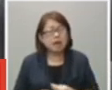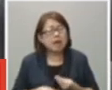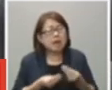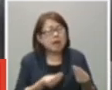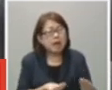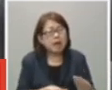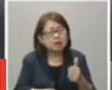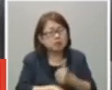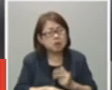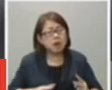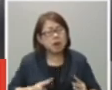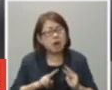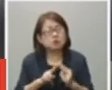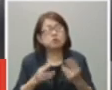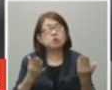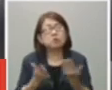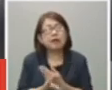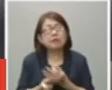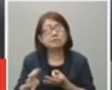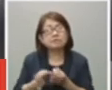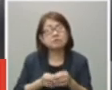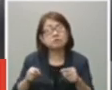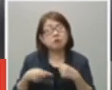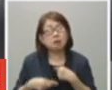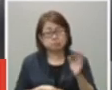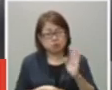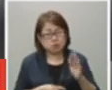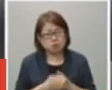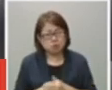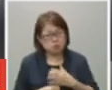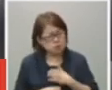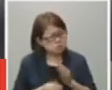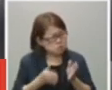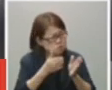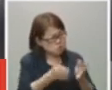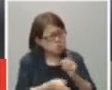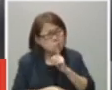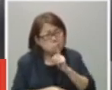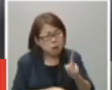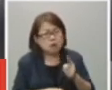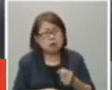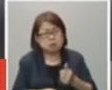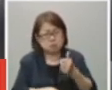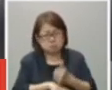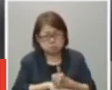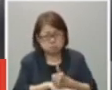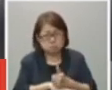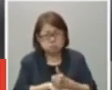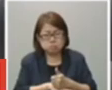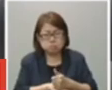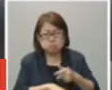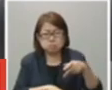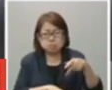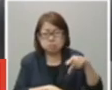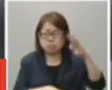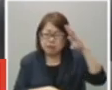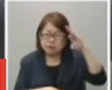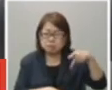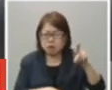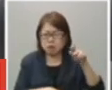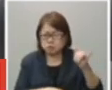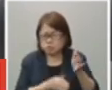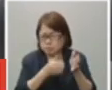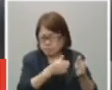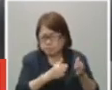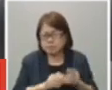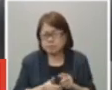ะครับแต่ผมขอกล่าวหาท่านครับพลเอกประยุทธ์จันทร์โอชาท่านคือเหตุผลสำคั